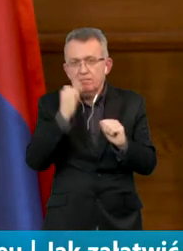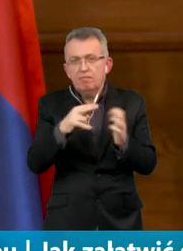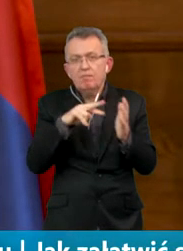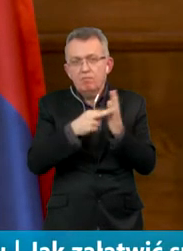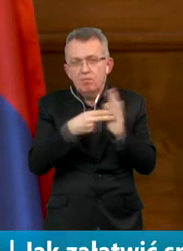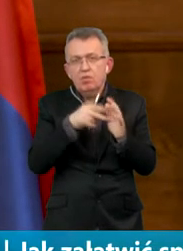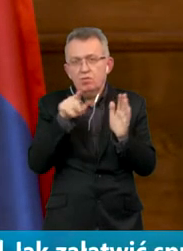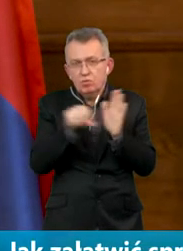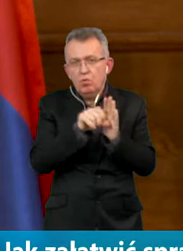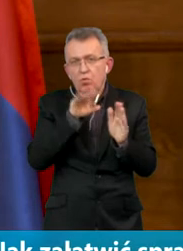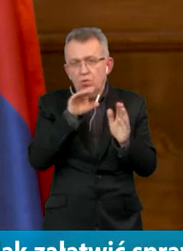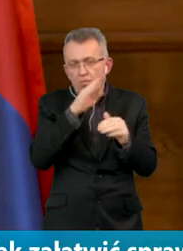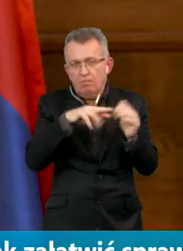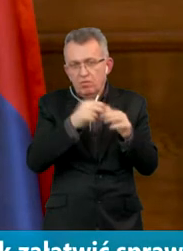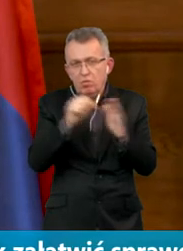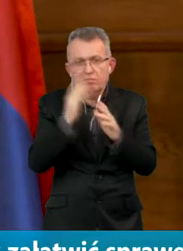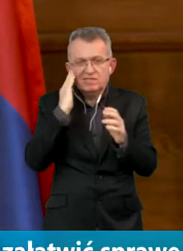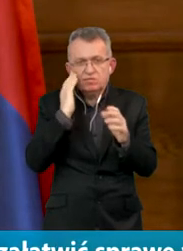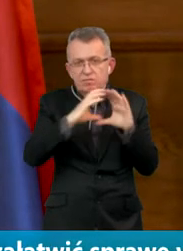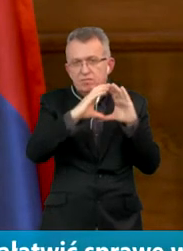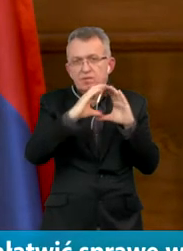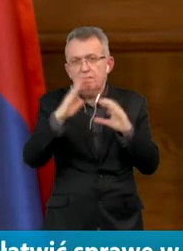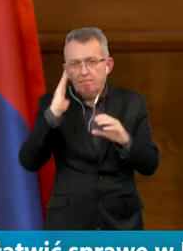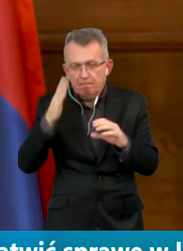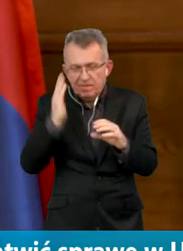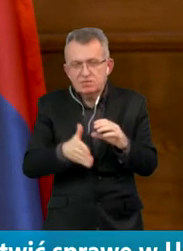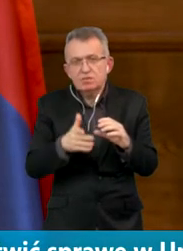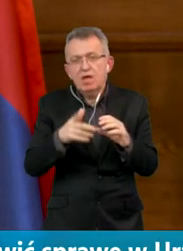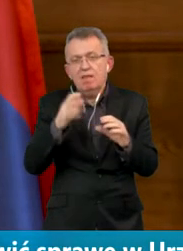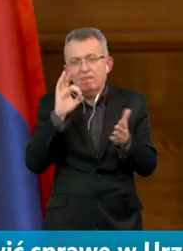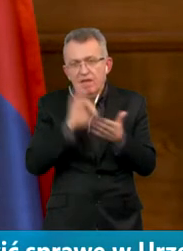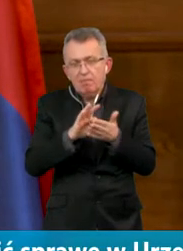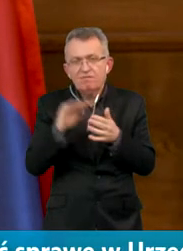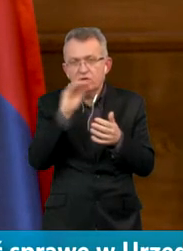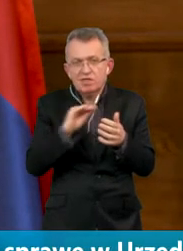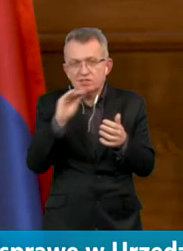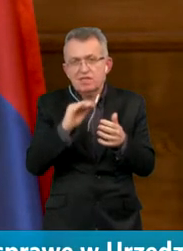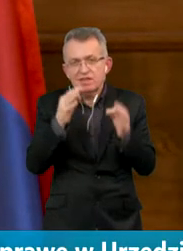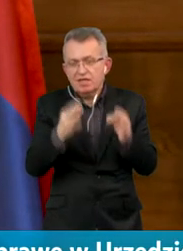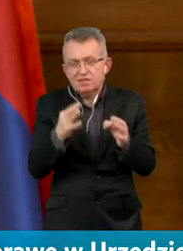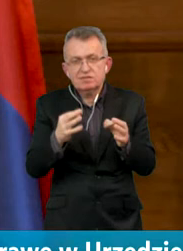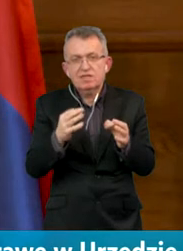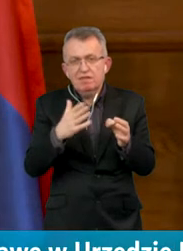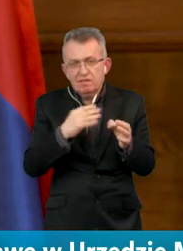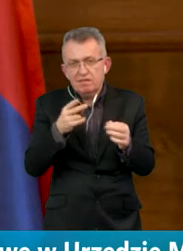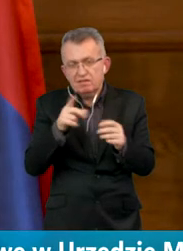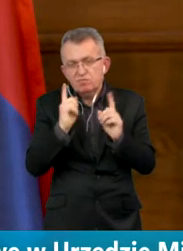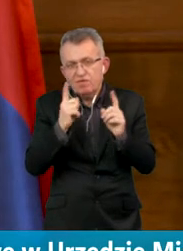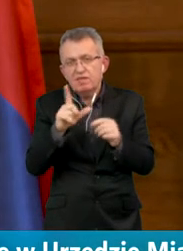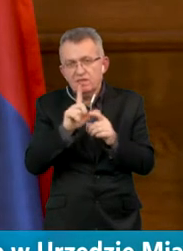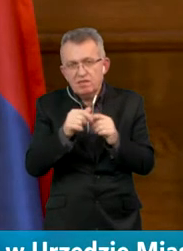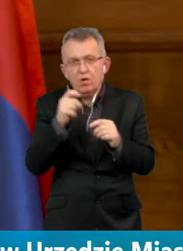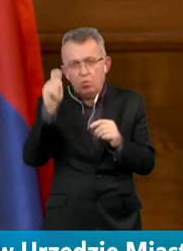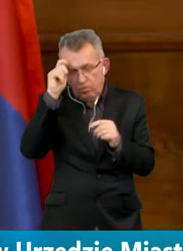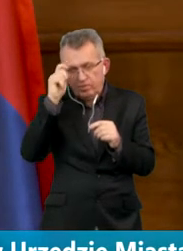przygotowywane do zabudowy mieszkaniowej, ale na pewno jeszcze nie w tej chwili, z uwagi też na